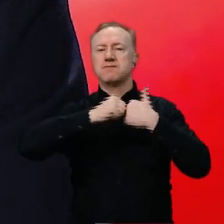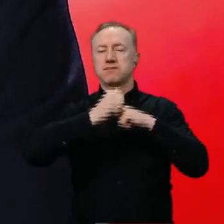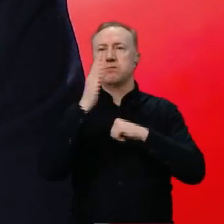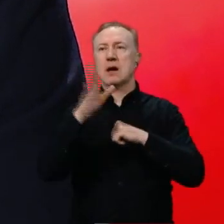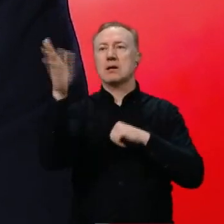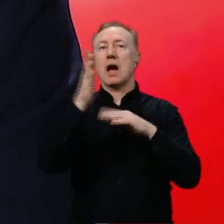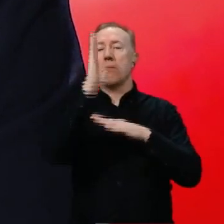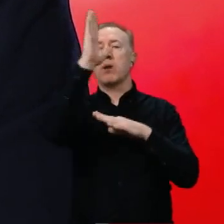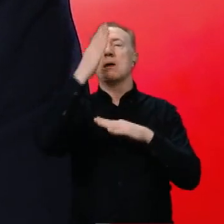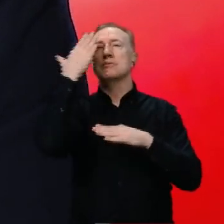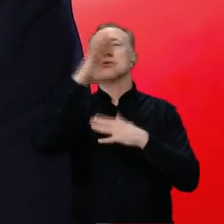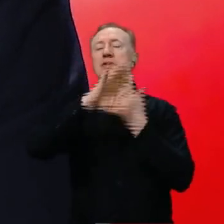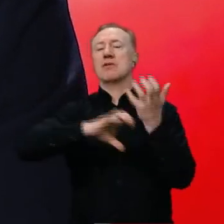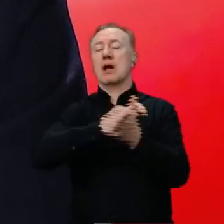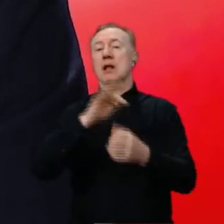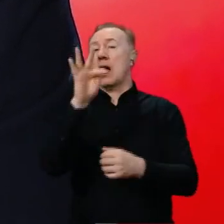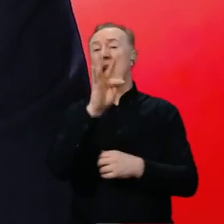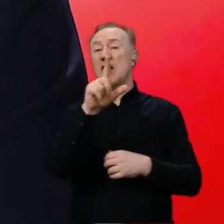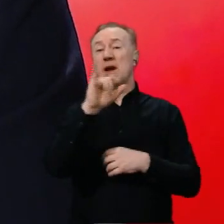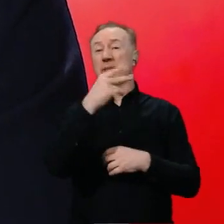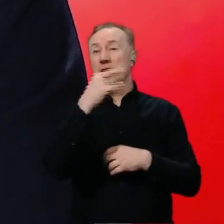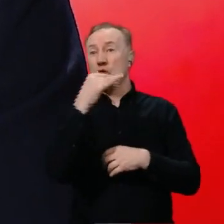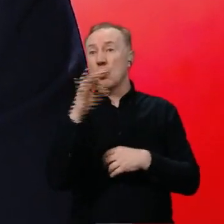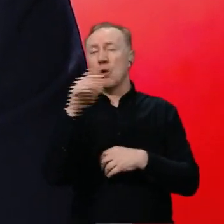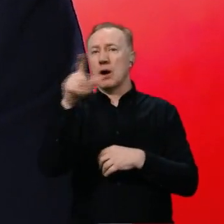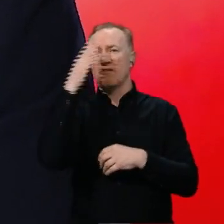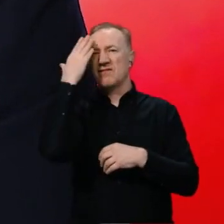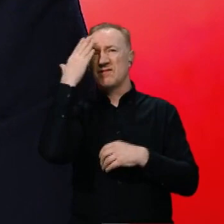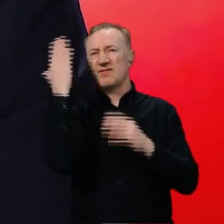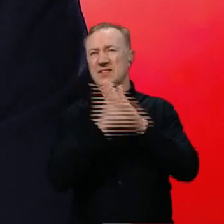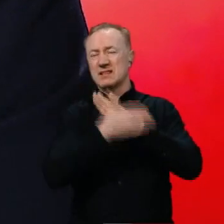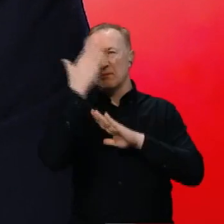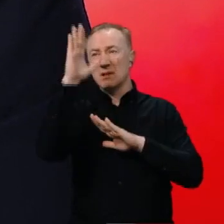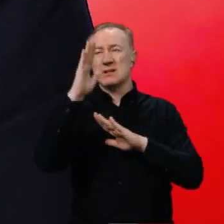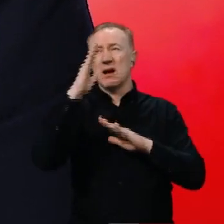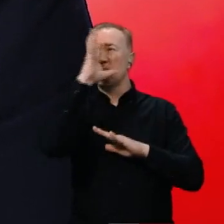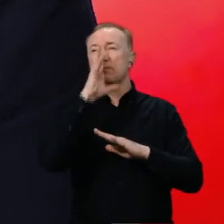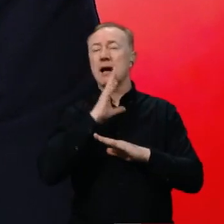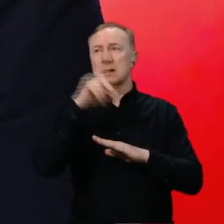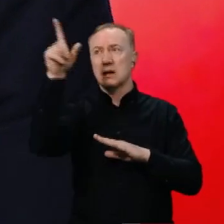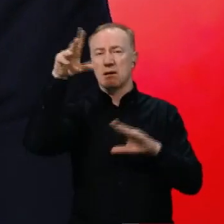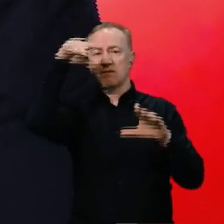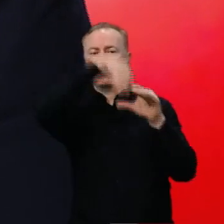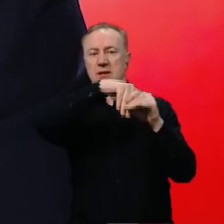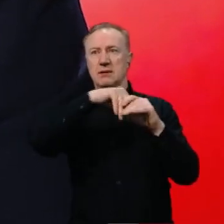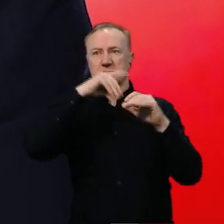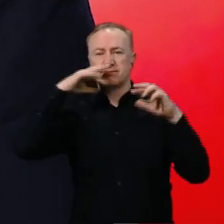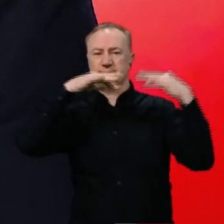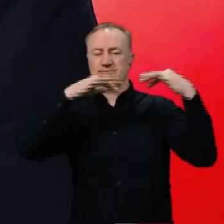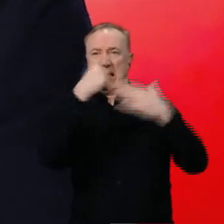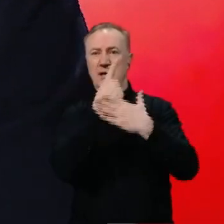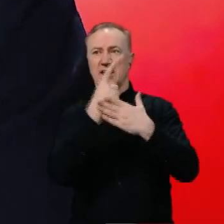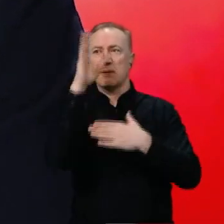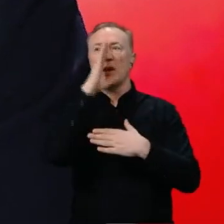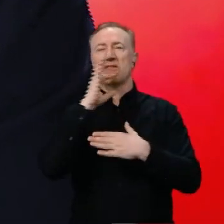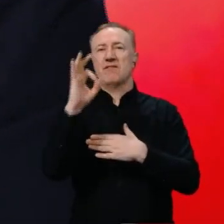Libertadores, a Flamengo jako wicemistrz Brazylii startuje w rozgrywkach grupowych Copa Libertadores, więc on nie może